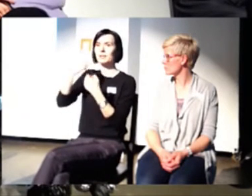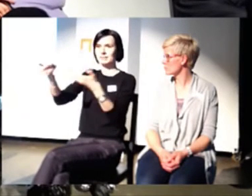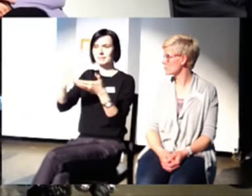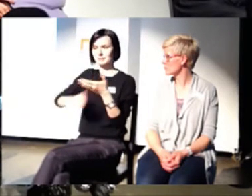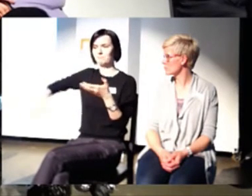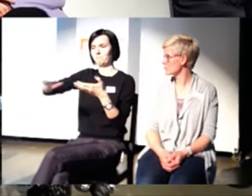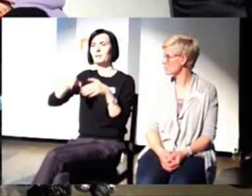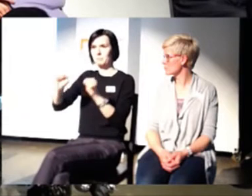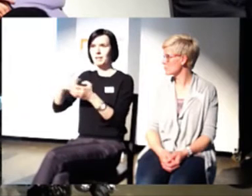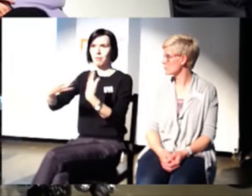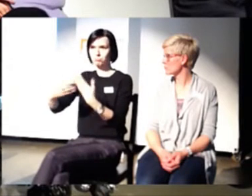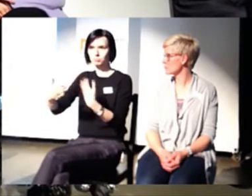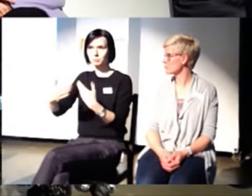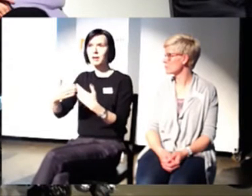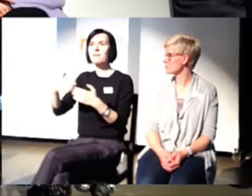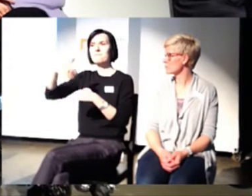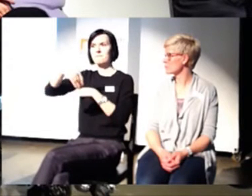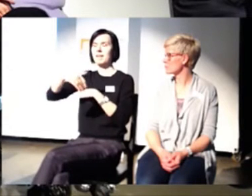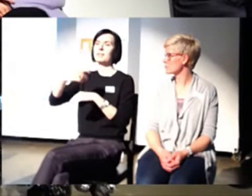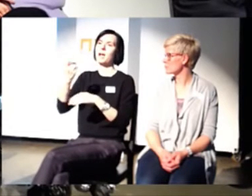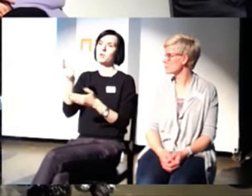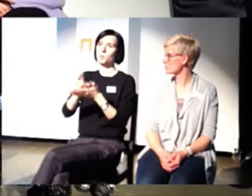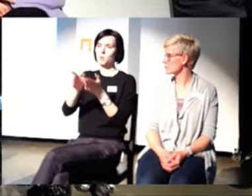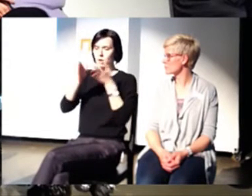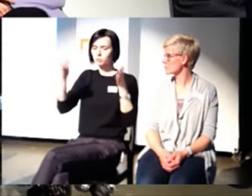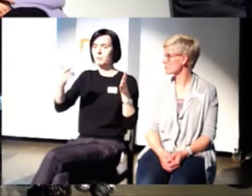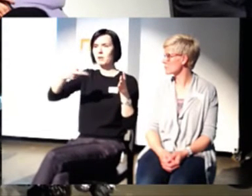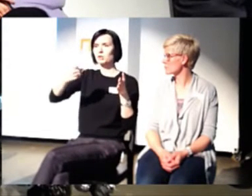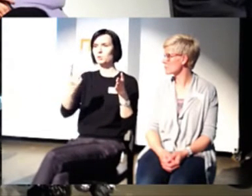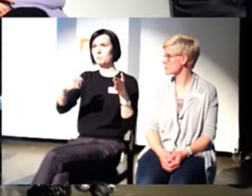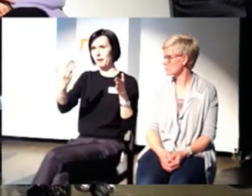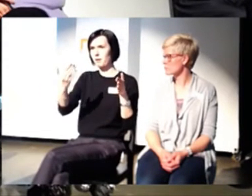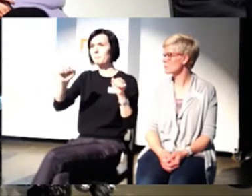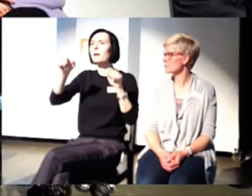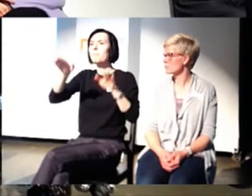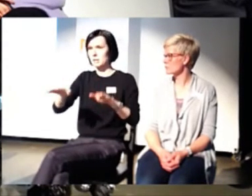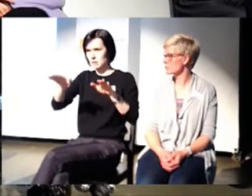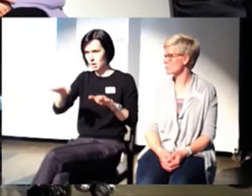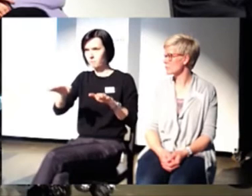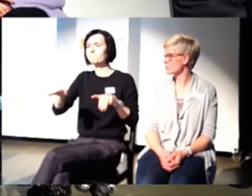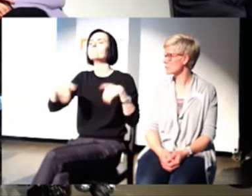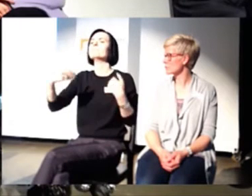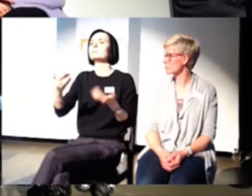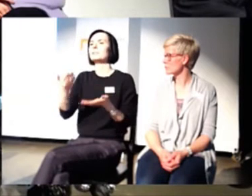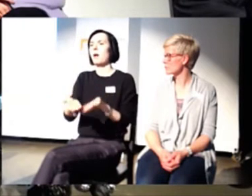vähintään 21 vaivakuukaudessa läsnä, että hän saa sen apurahan.